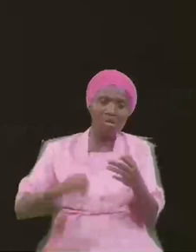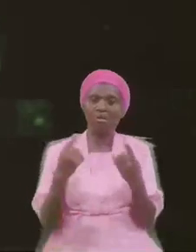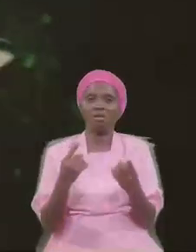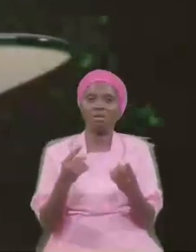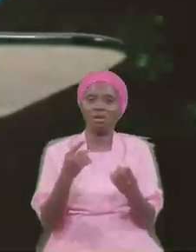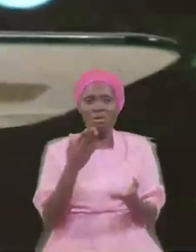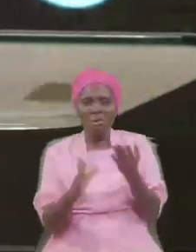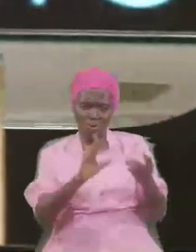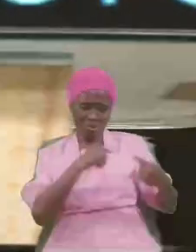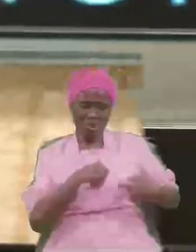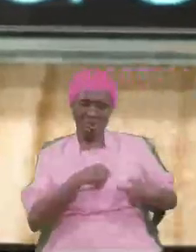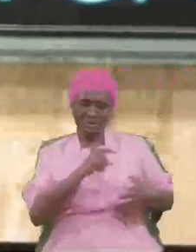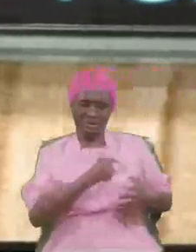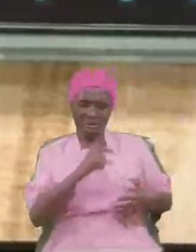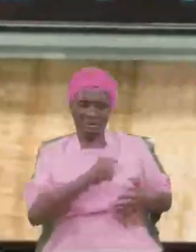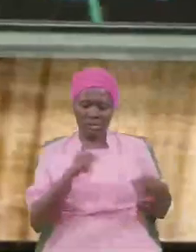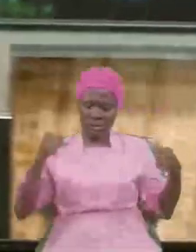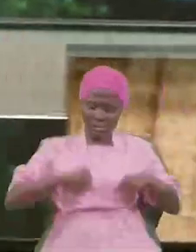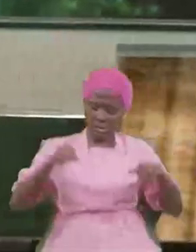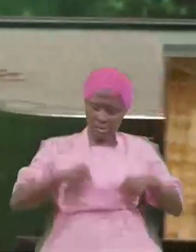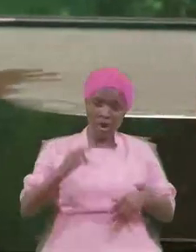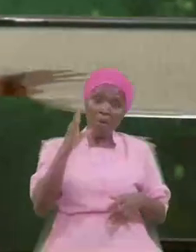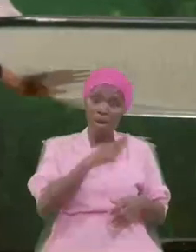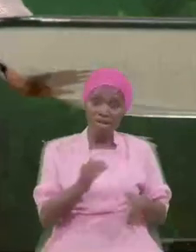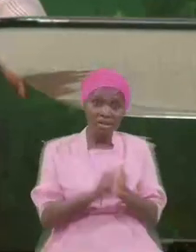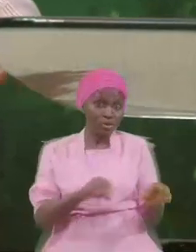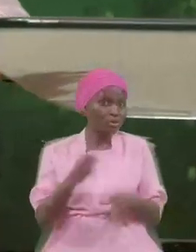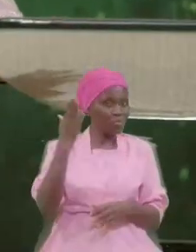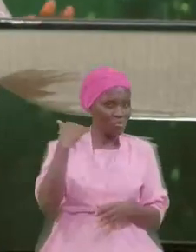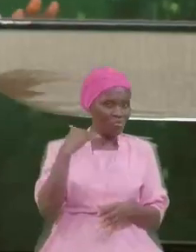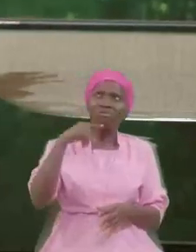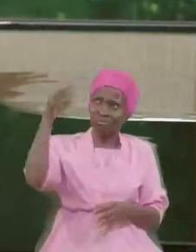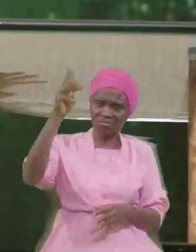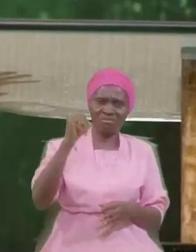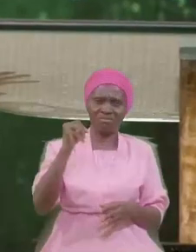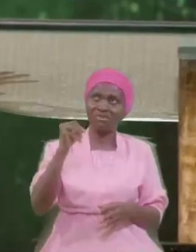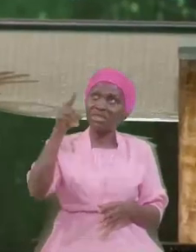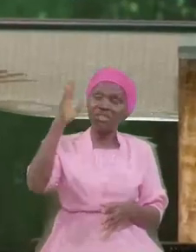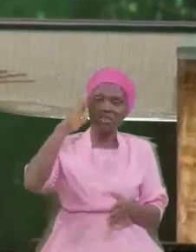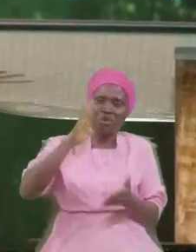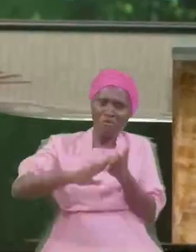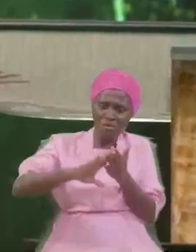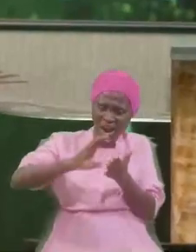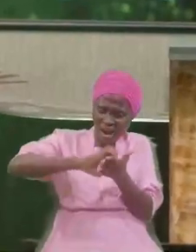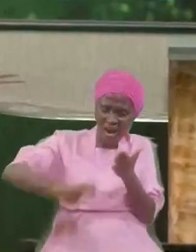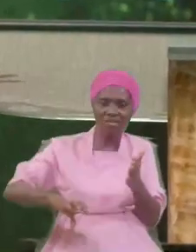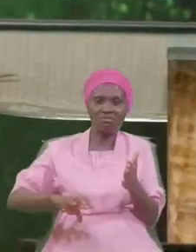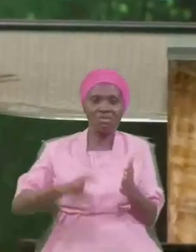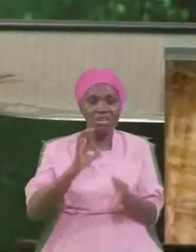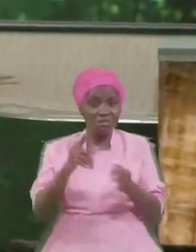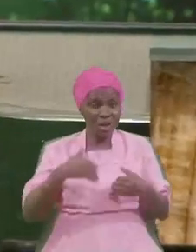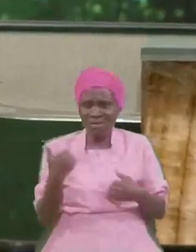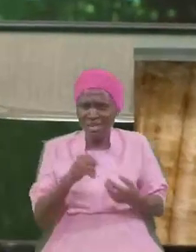la condamnation. Par le Seigneur, il va tout ôter. Vous avez un défi avec une montagne. Par le